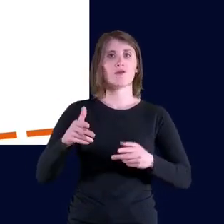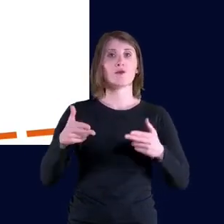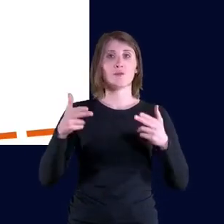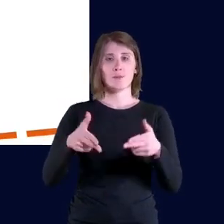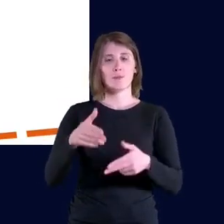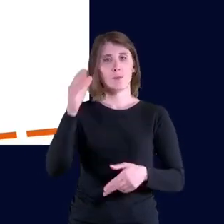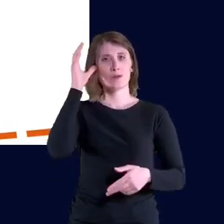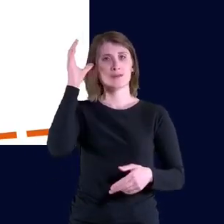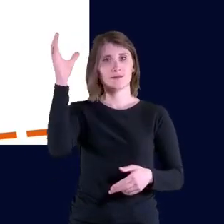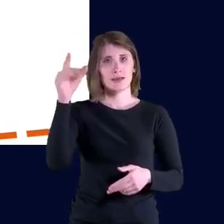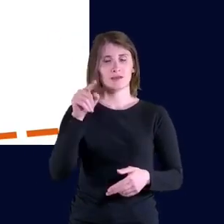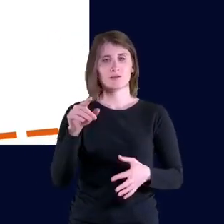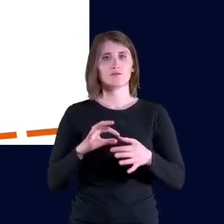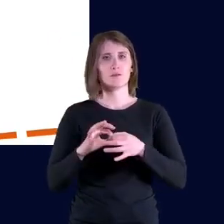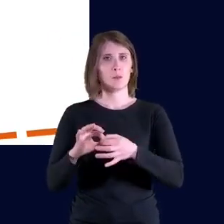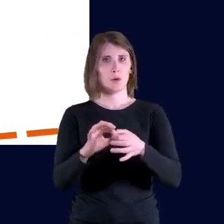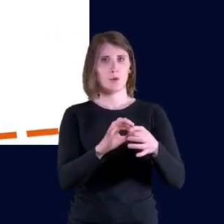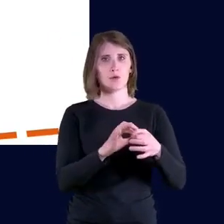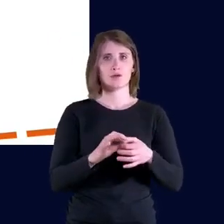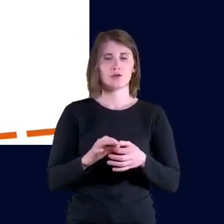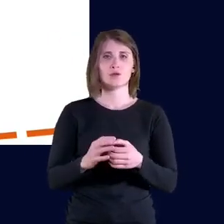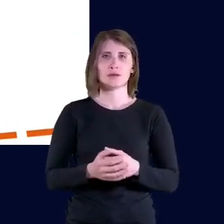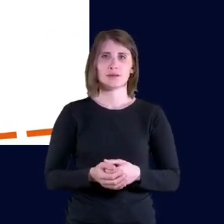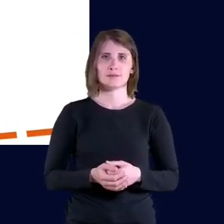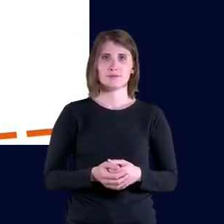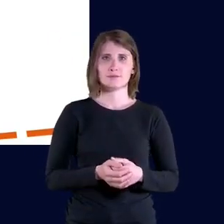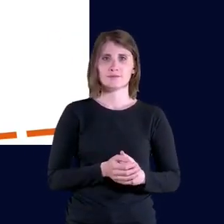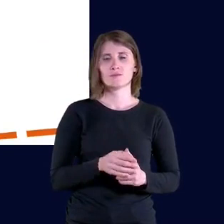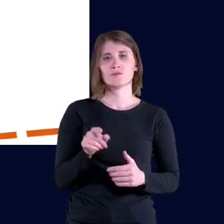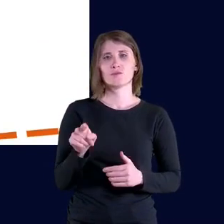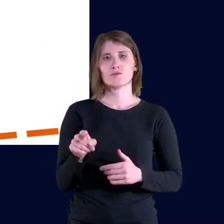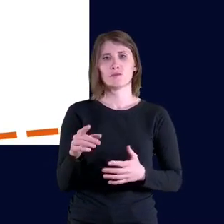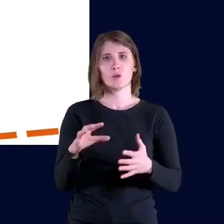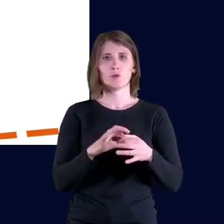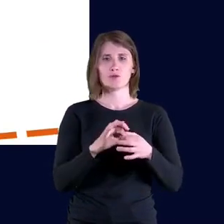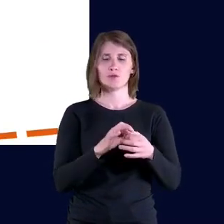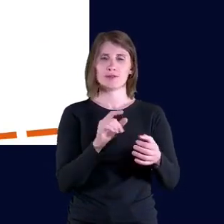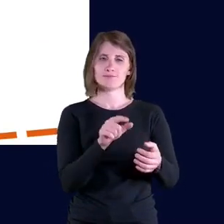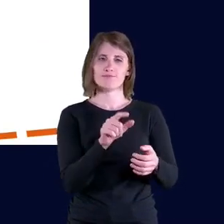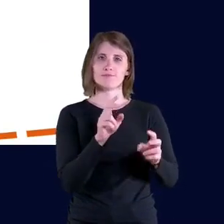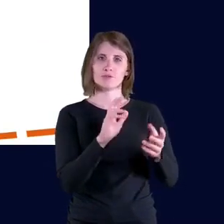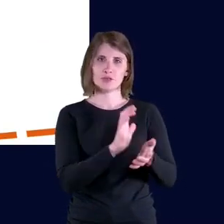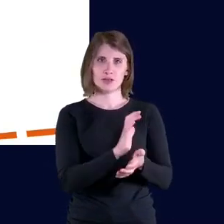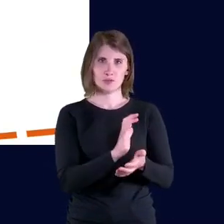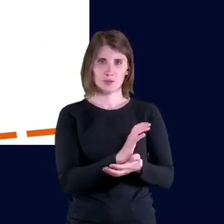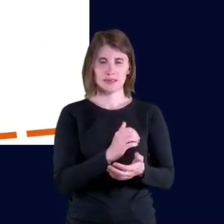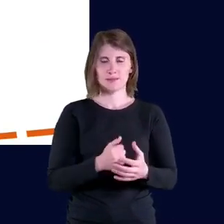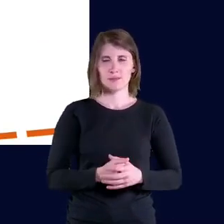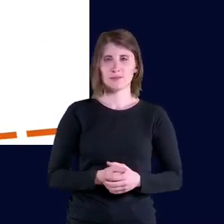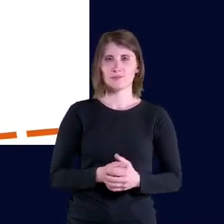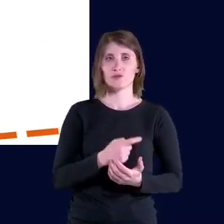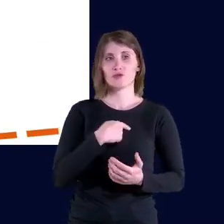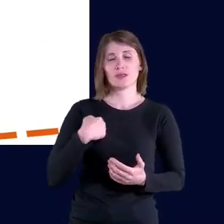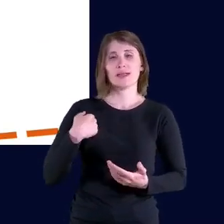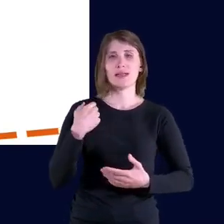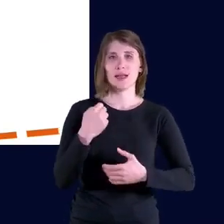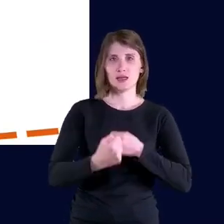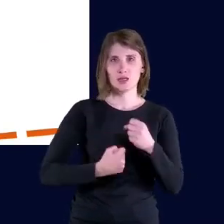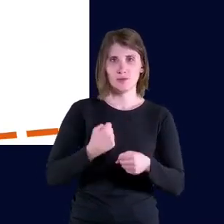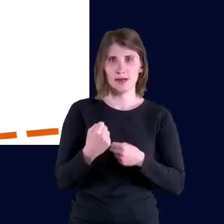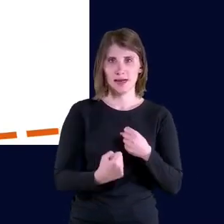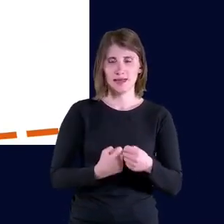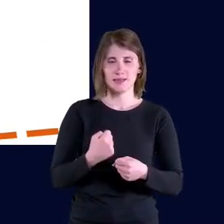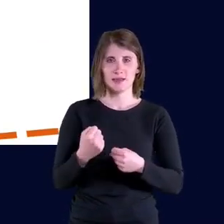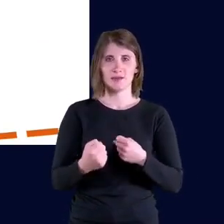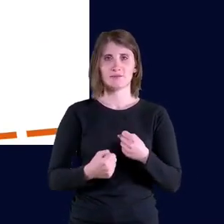podpięty do tego profilu profilu czasopisma więc jakby nasza praca